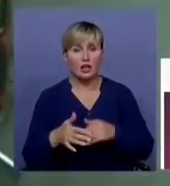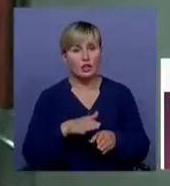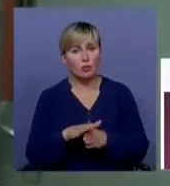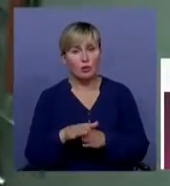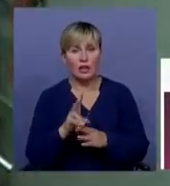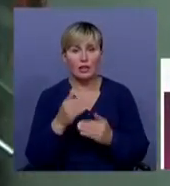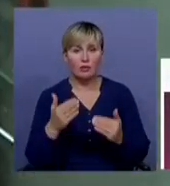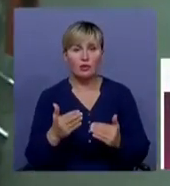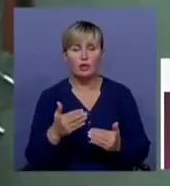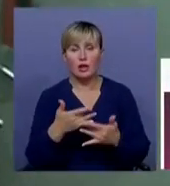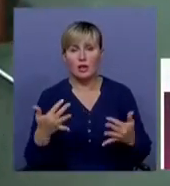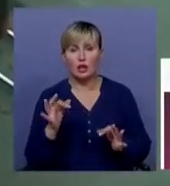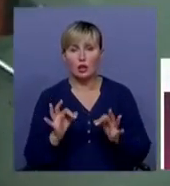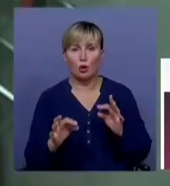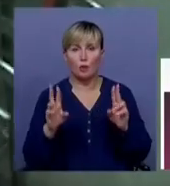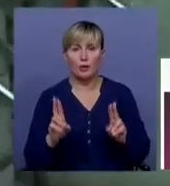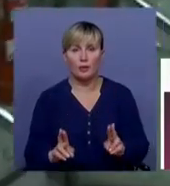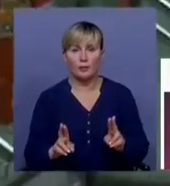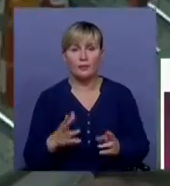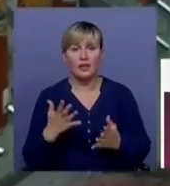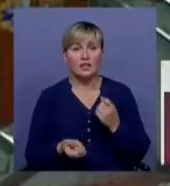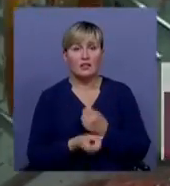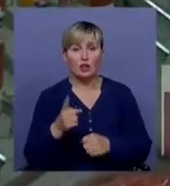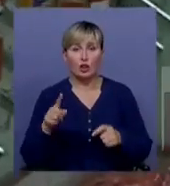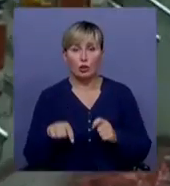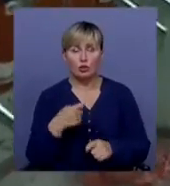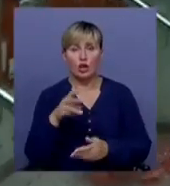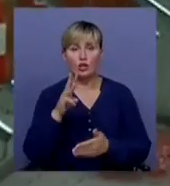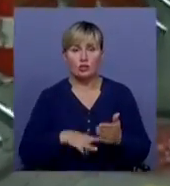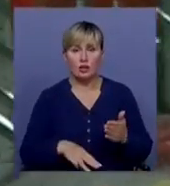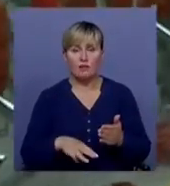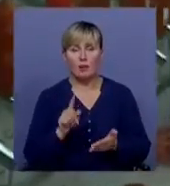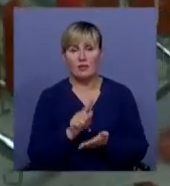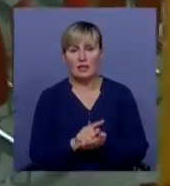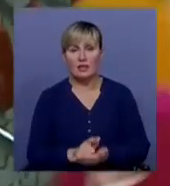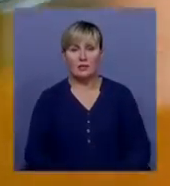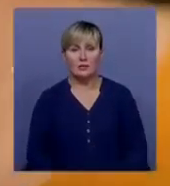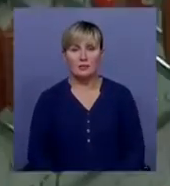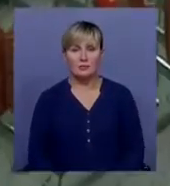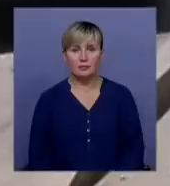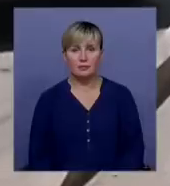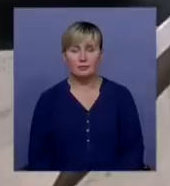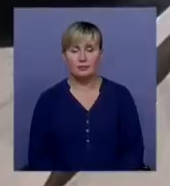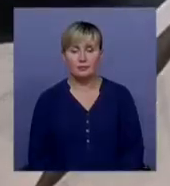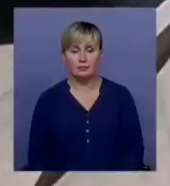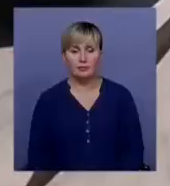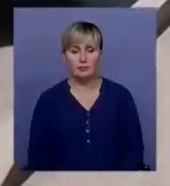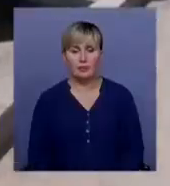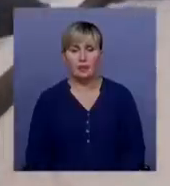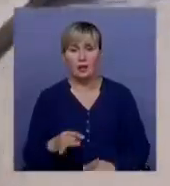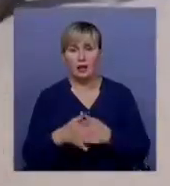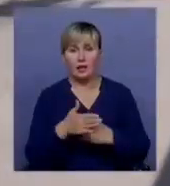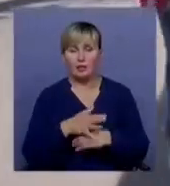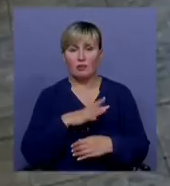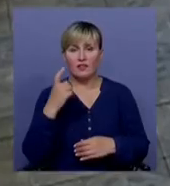ли они санитарные нормы? В случае выявления нарушений штраф неизбежен. Не избежал наказания